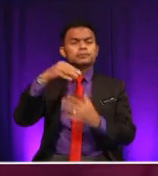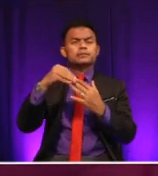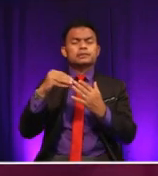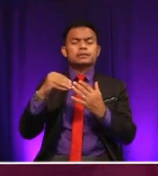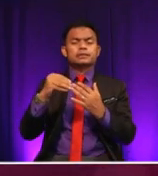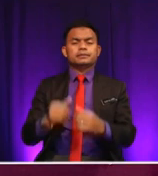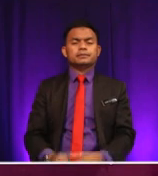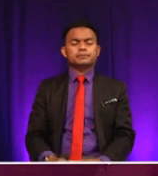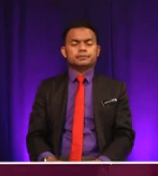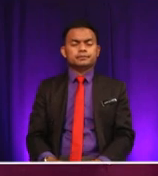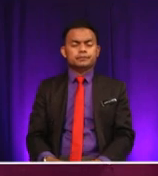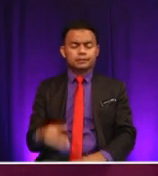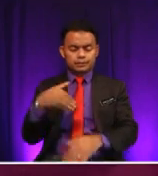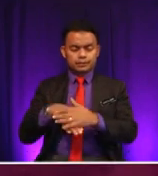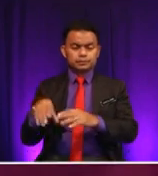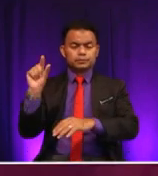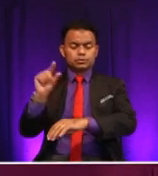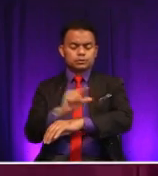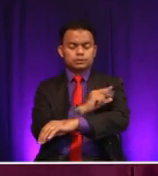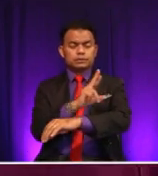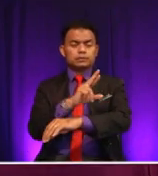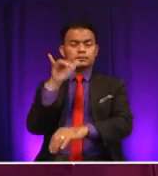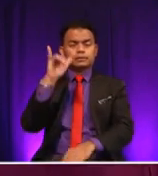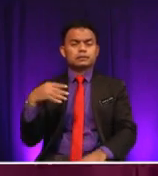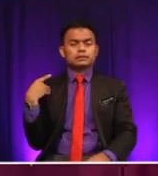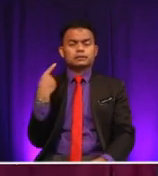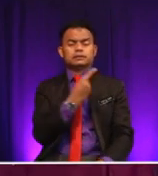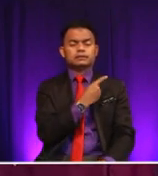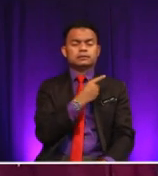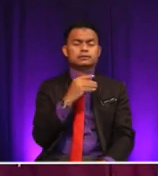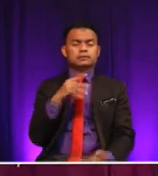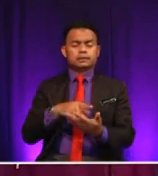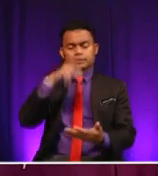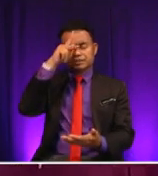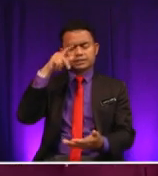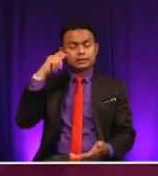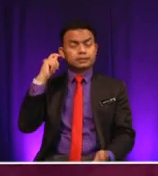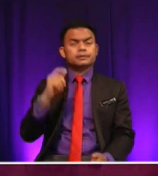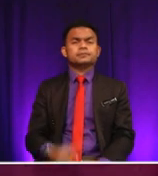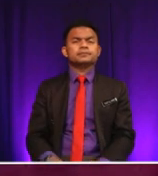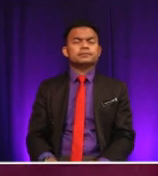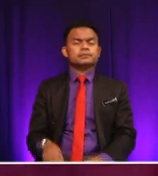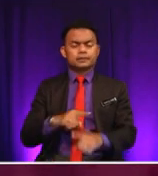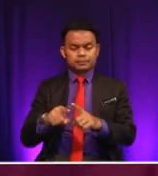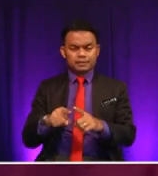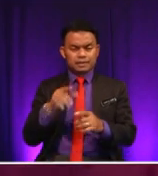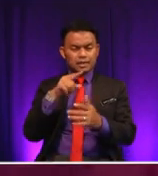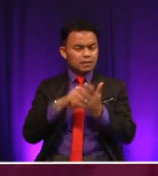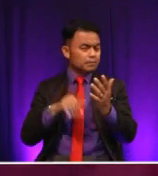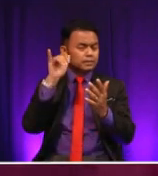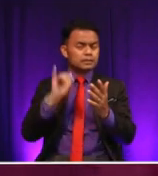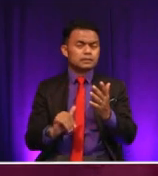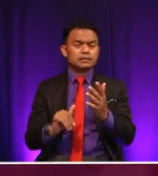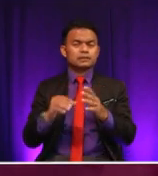gurindam yang kita kaji seketika tadi oke tapi sebelum itu kita melihat dulu kritikan sastra Apa itu